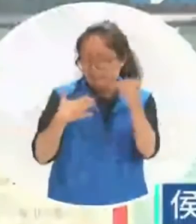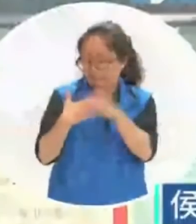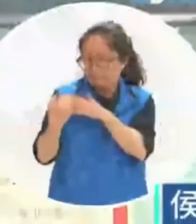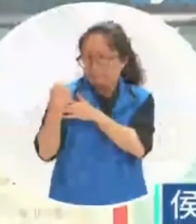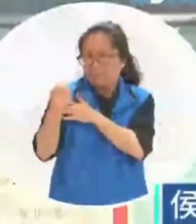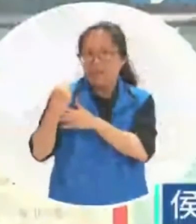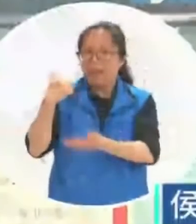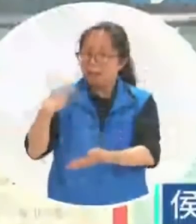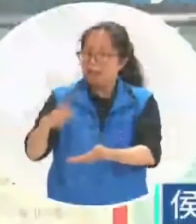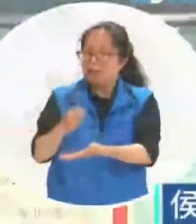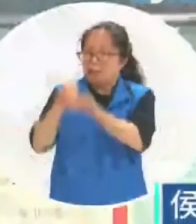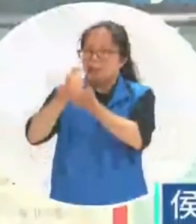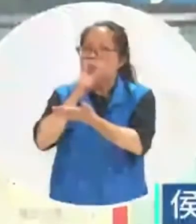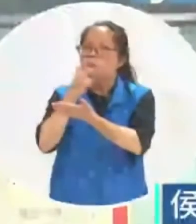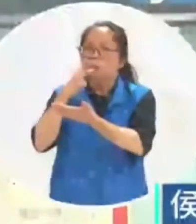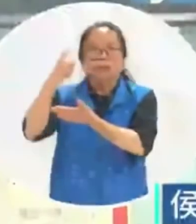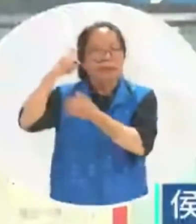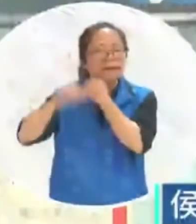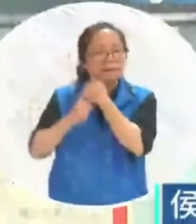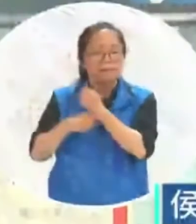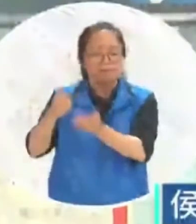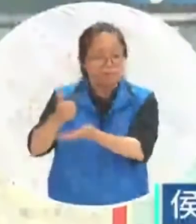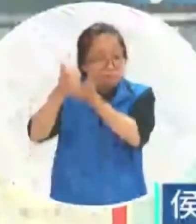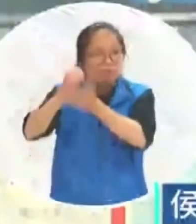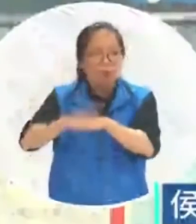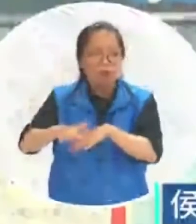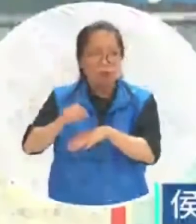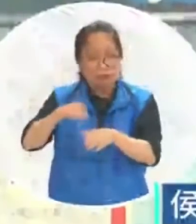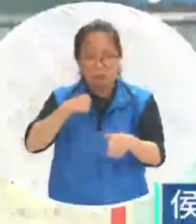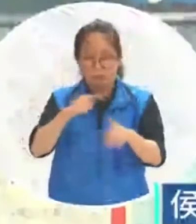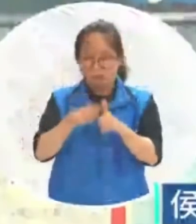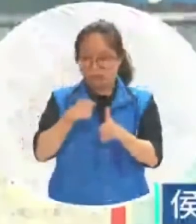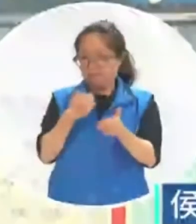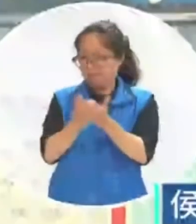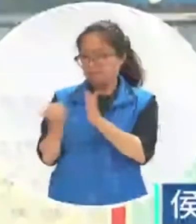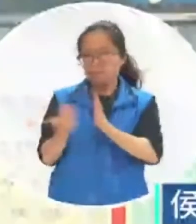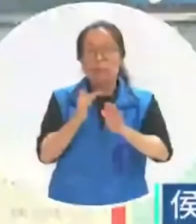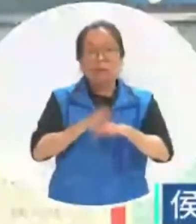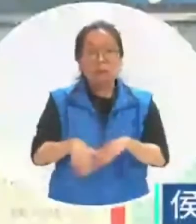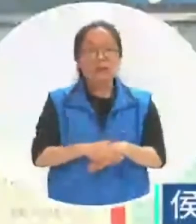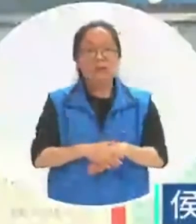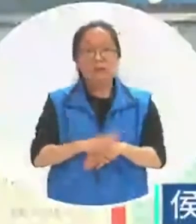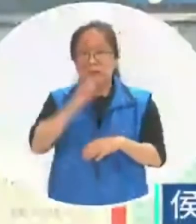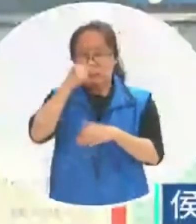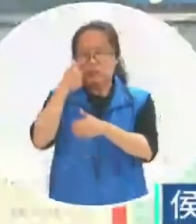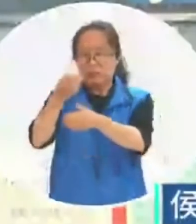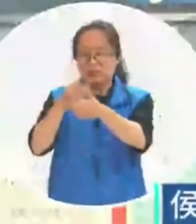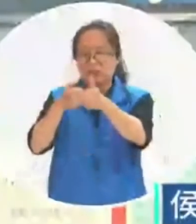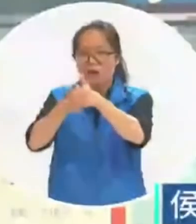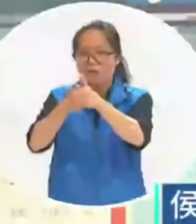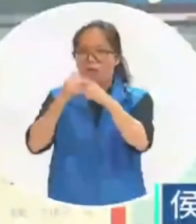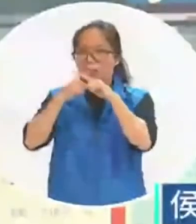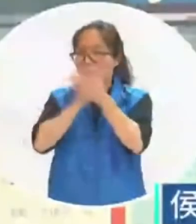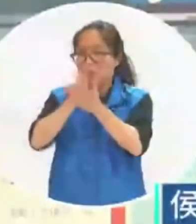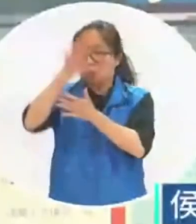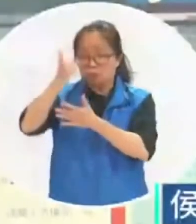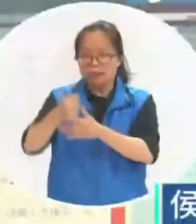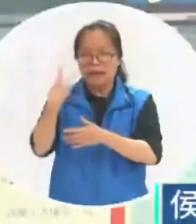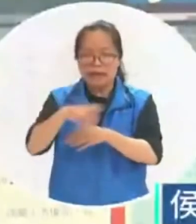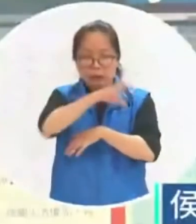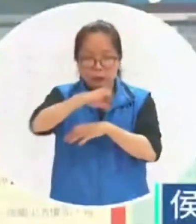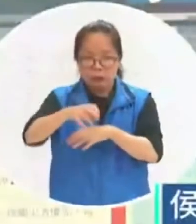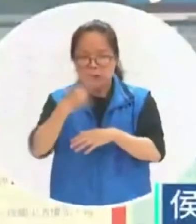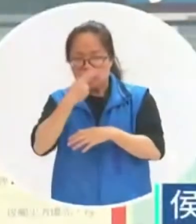也尊重 CDC 的看法，所以我这部分要先做好准备。所以我也特别请我们的副秘书长跟几个热区的